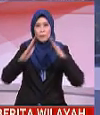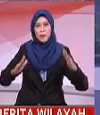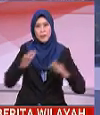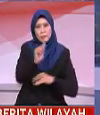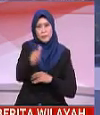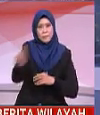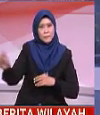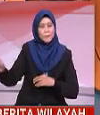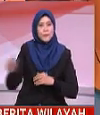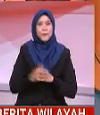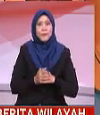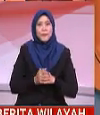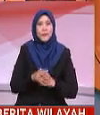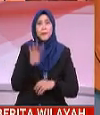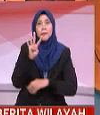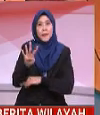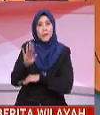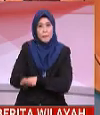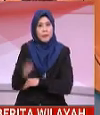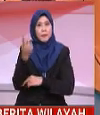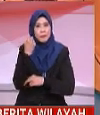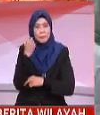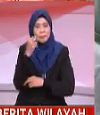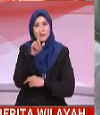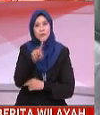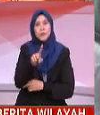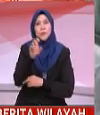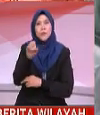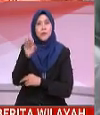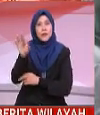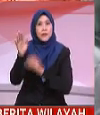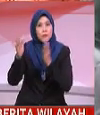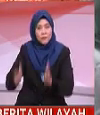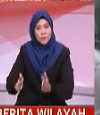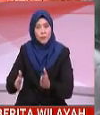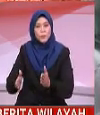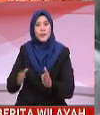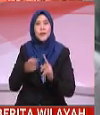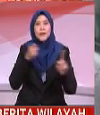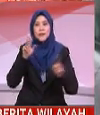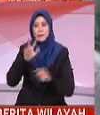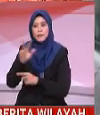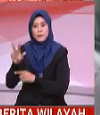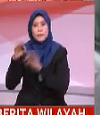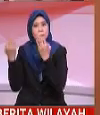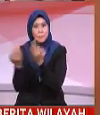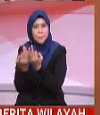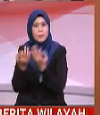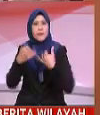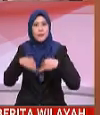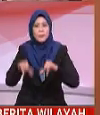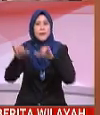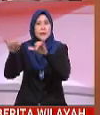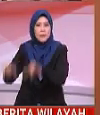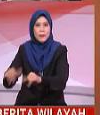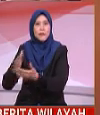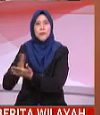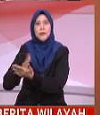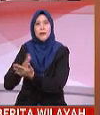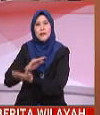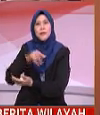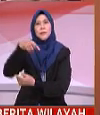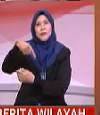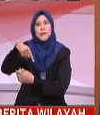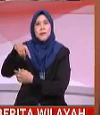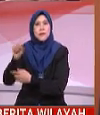masing-masing. Sehingga 4 petang tadi, 109 individu daripada 33 keluarga masih tinggal sementara di